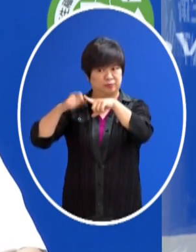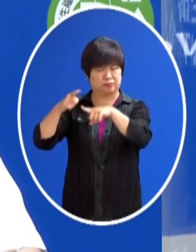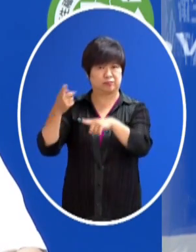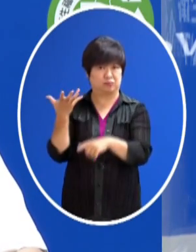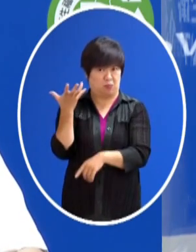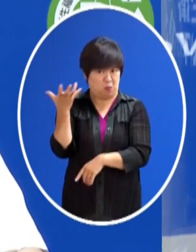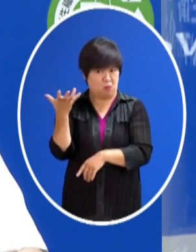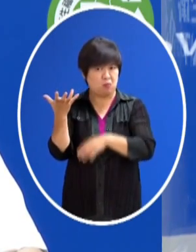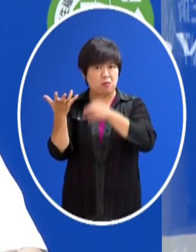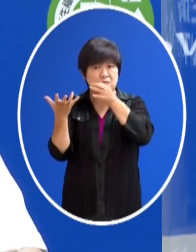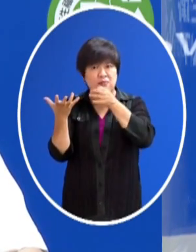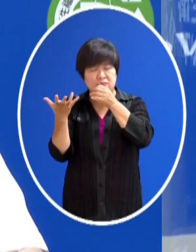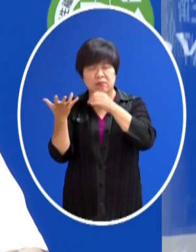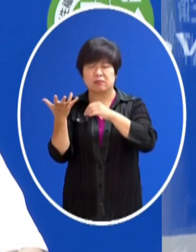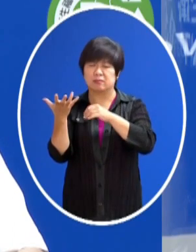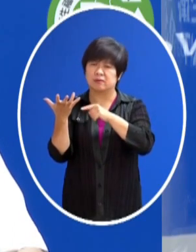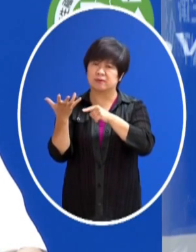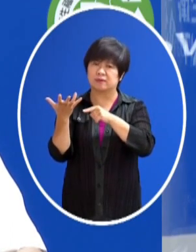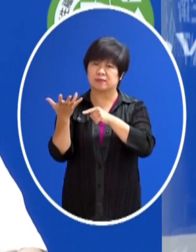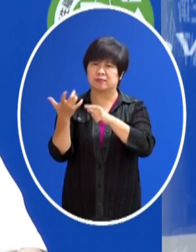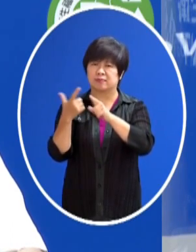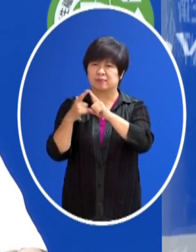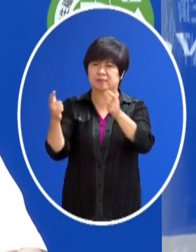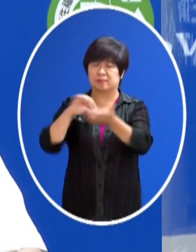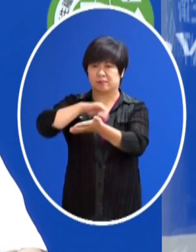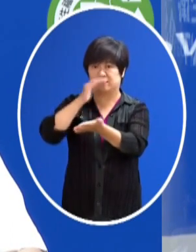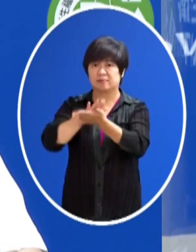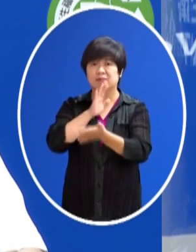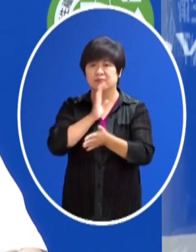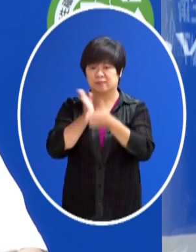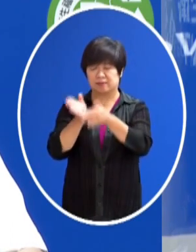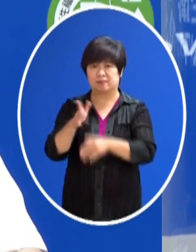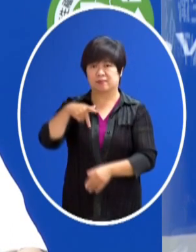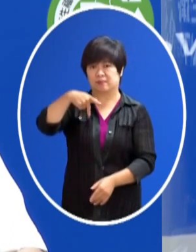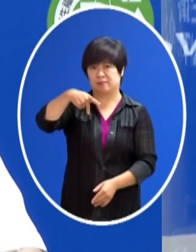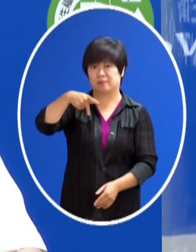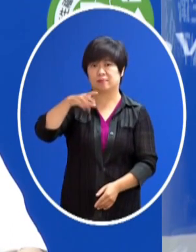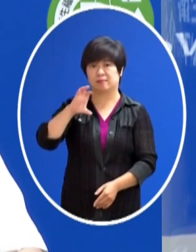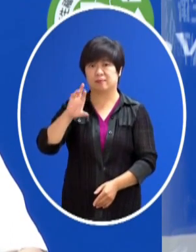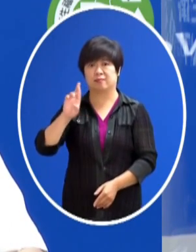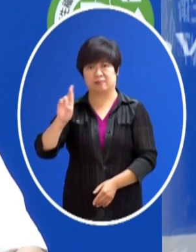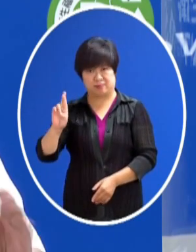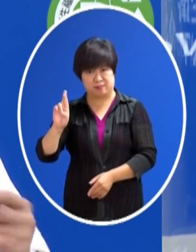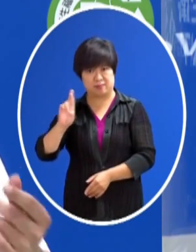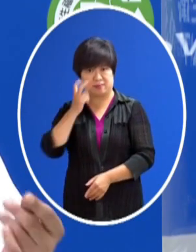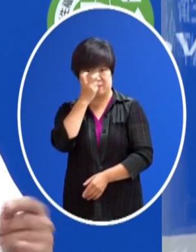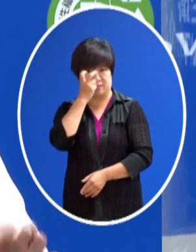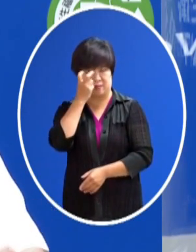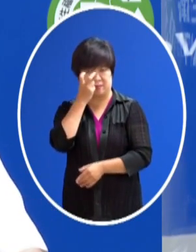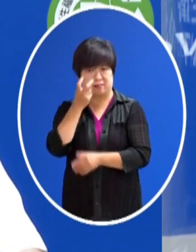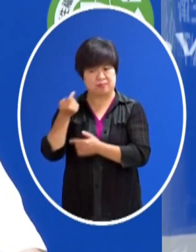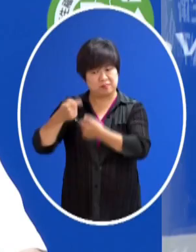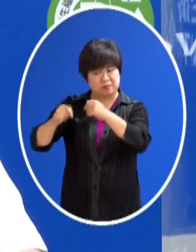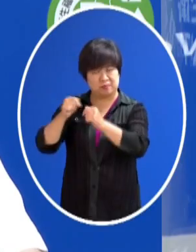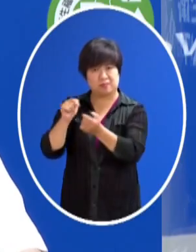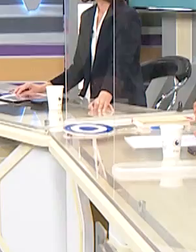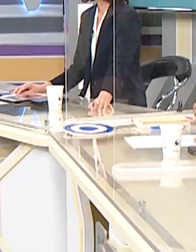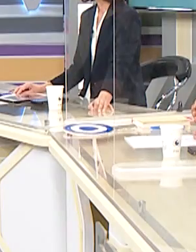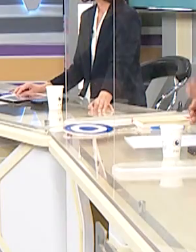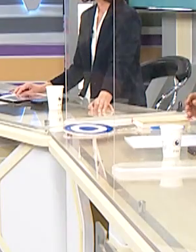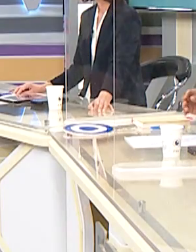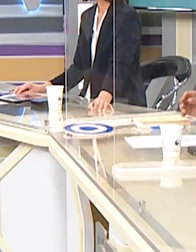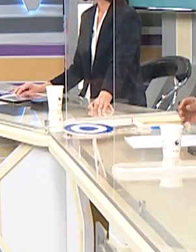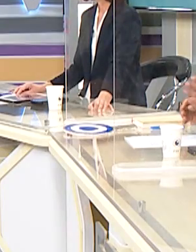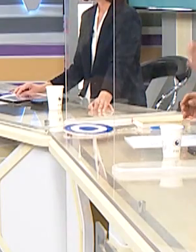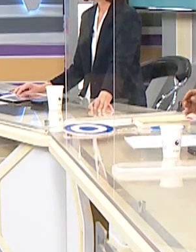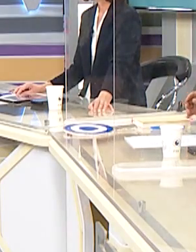普筛，那是我来讲。迄就是讲，迄就是研究。但是你即摆甲研究，拄仔咱余少已经讲啊，